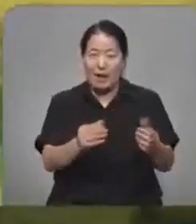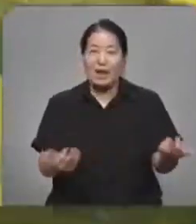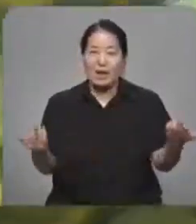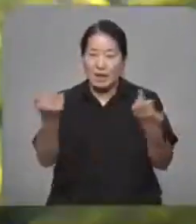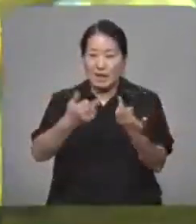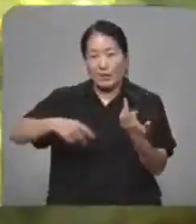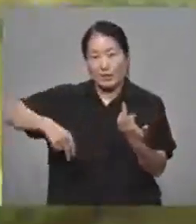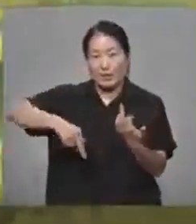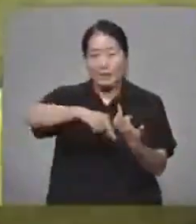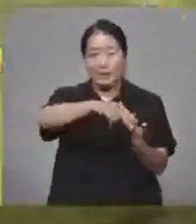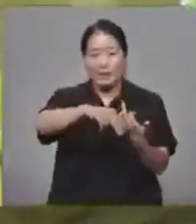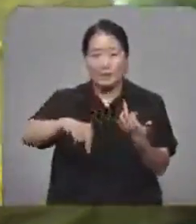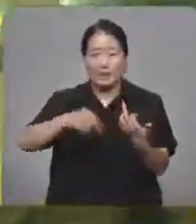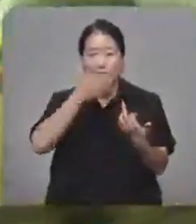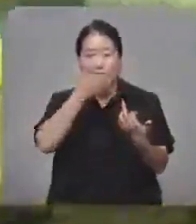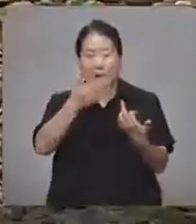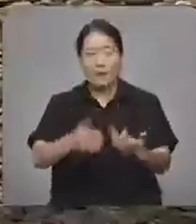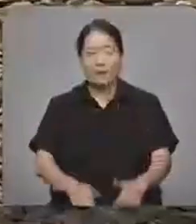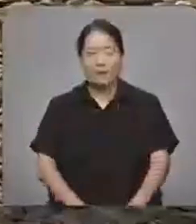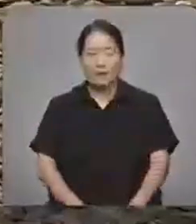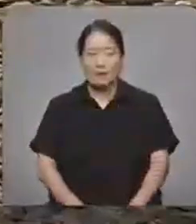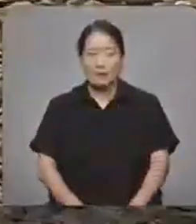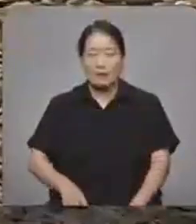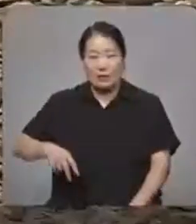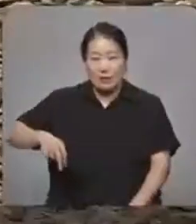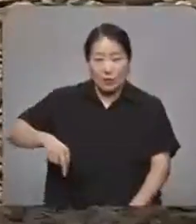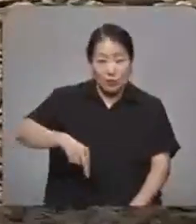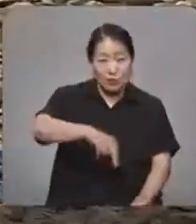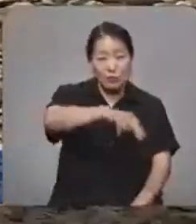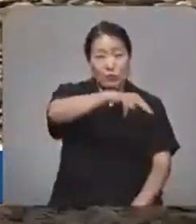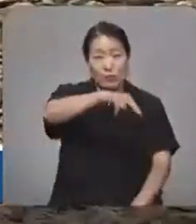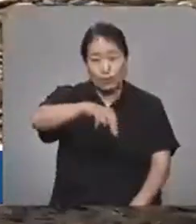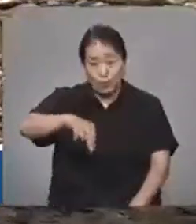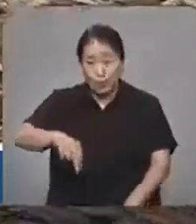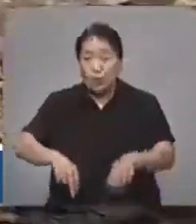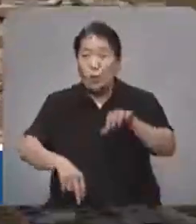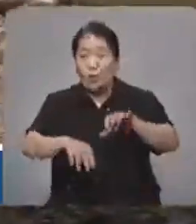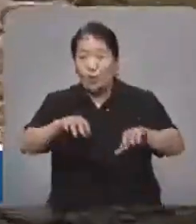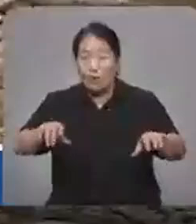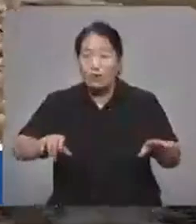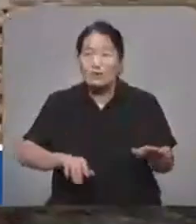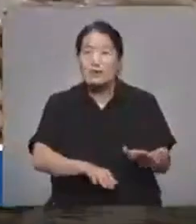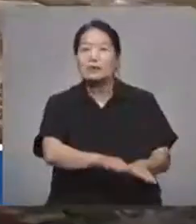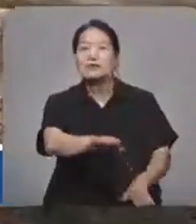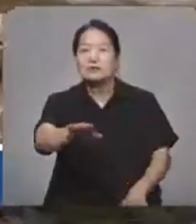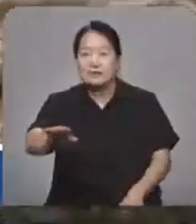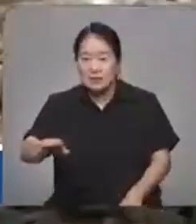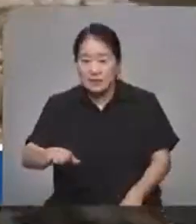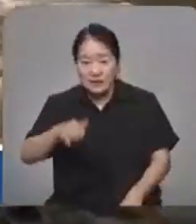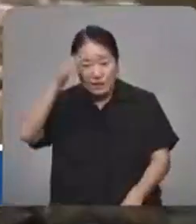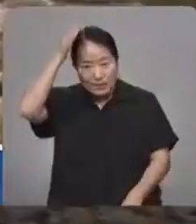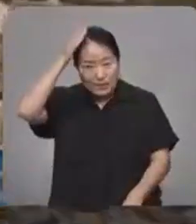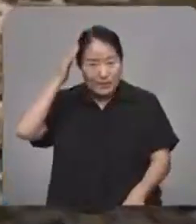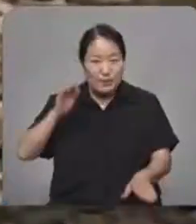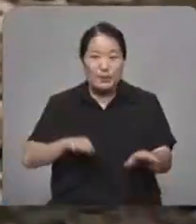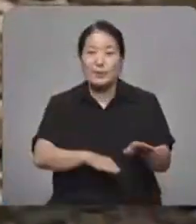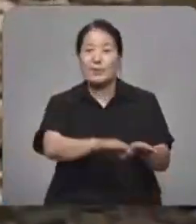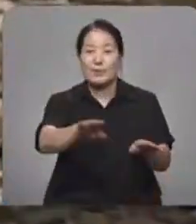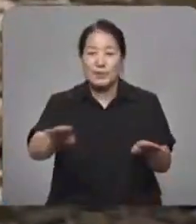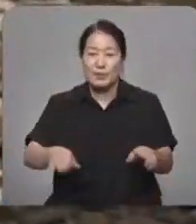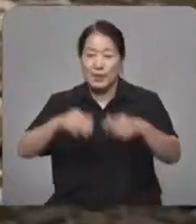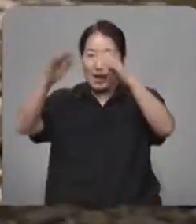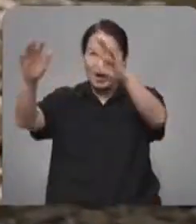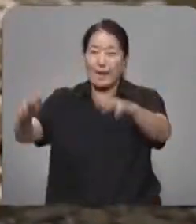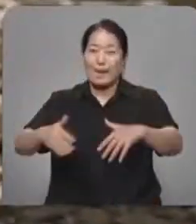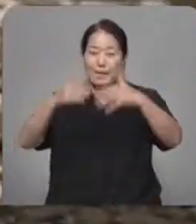탐방은 가능합니다. 특히 이렇게 걷다 보면 군데군데 그늘도 많고 이 계곡을 따라 시원한 바람도